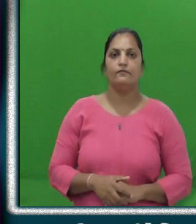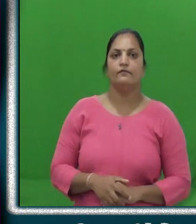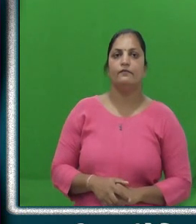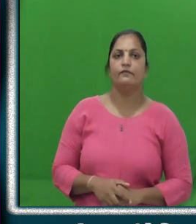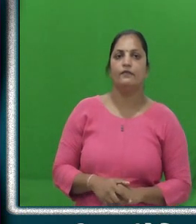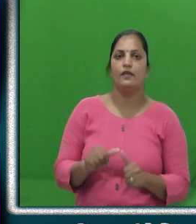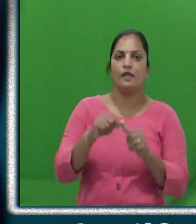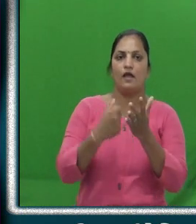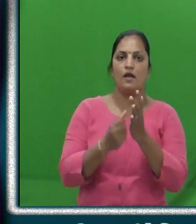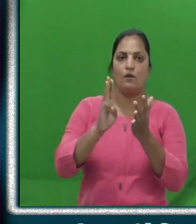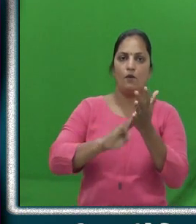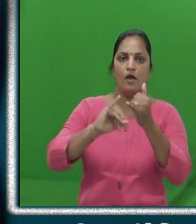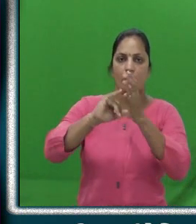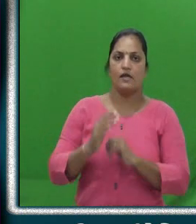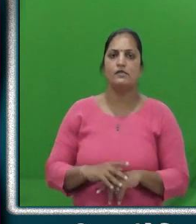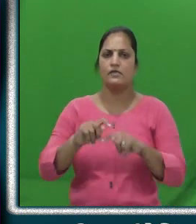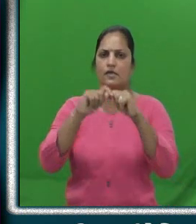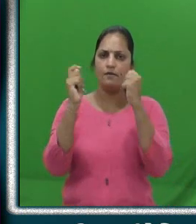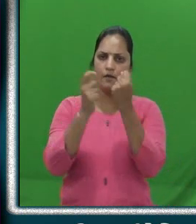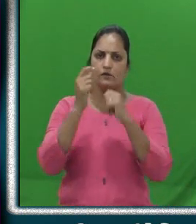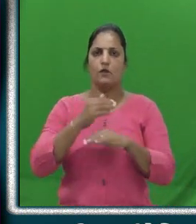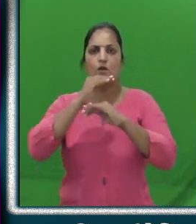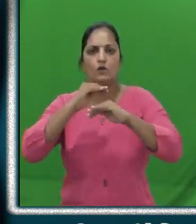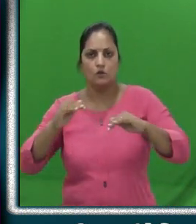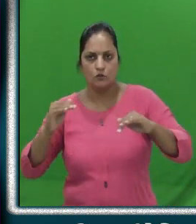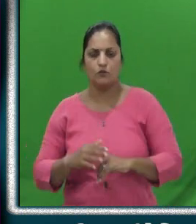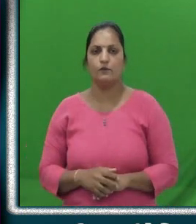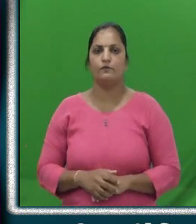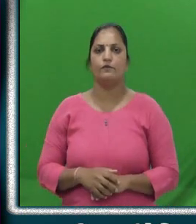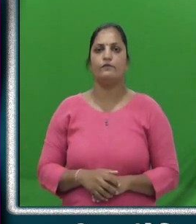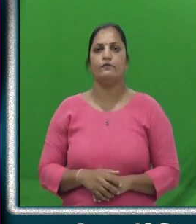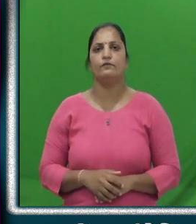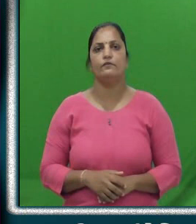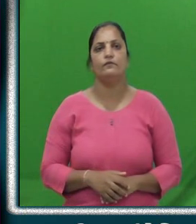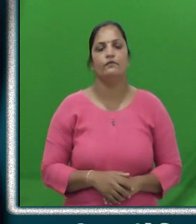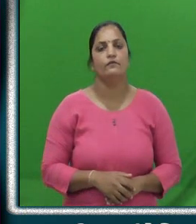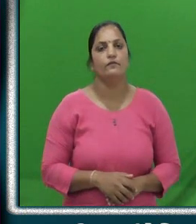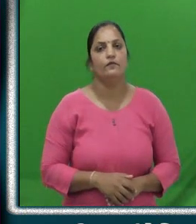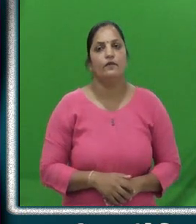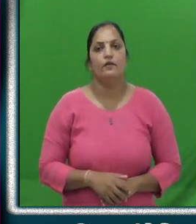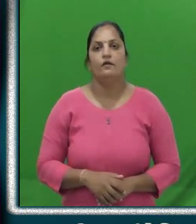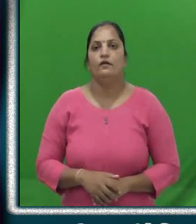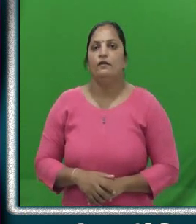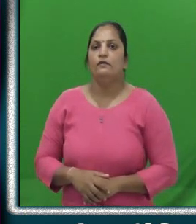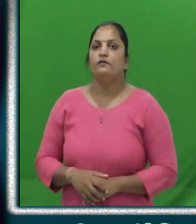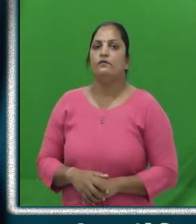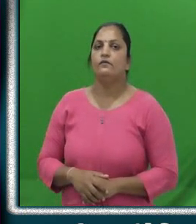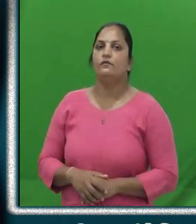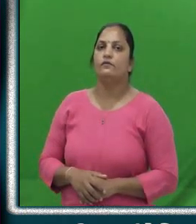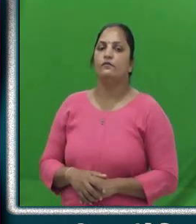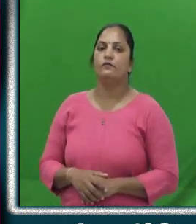અરુણ ટીમ હેઝ સ્ટુડન્ટ હુ જોઈનેડ હિમ વેન દે વેર ઇન ક્લાસ 7